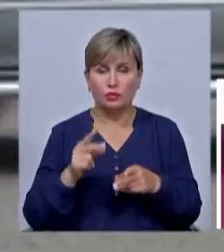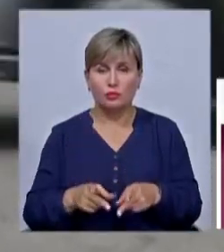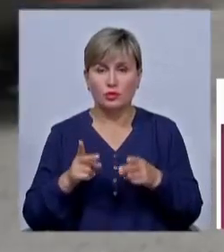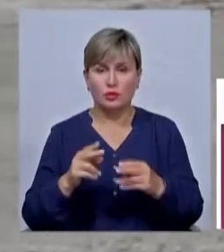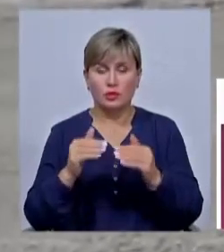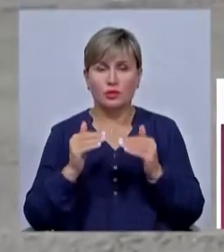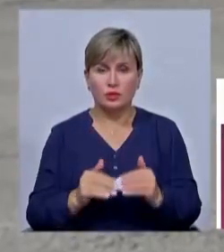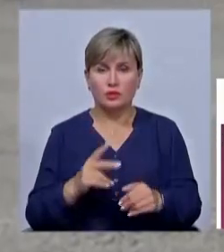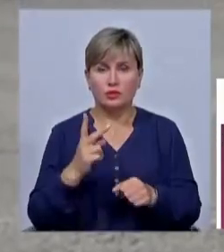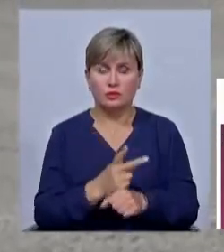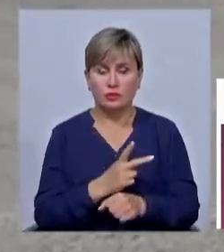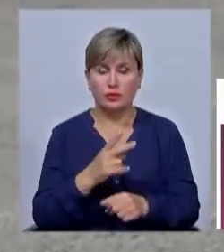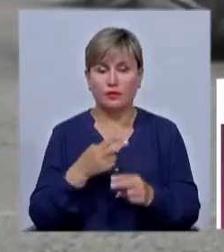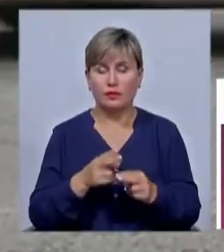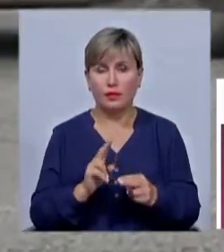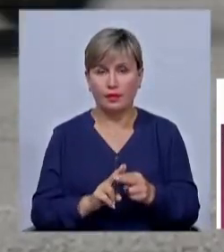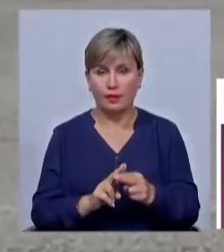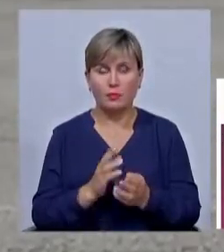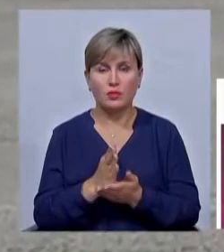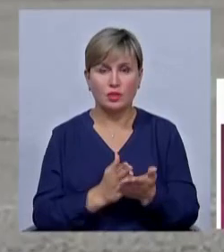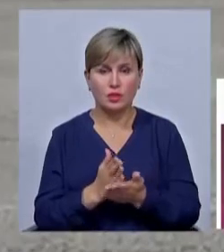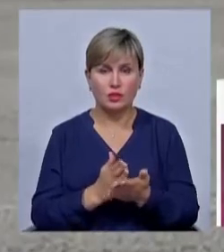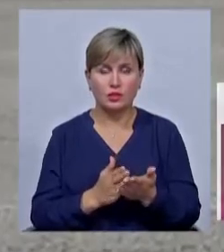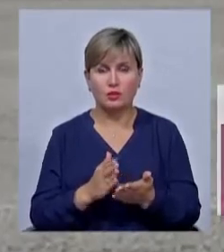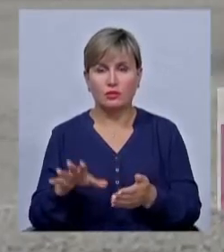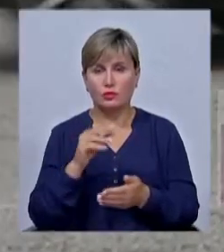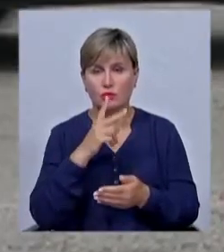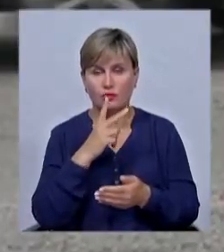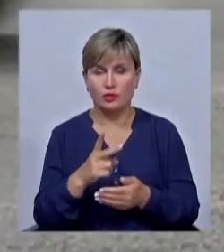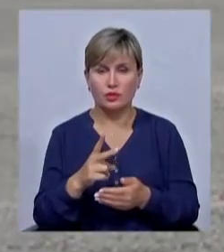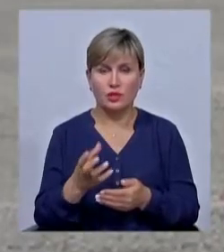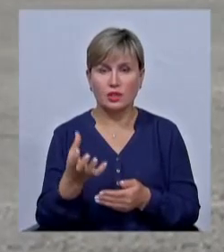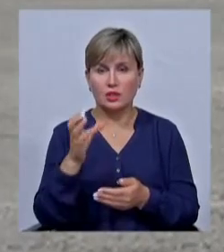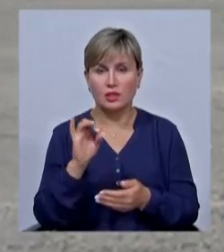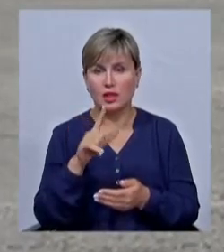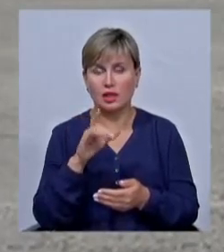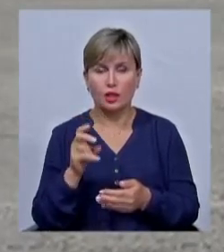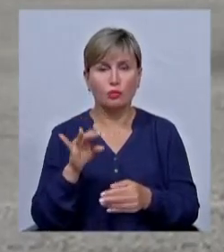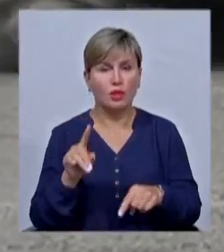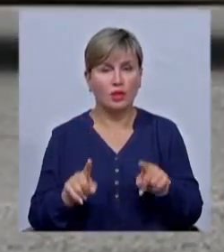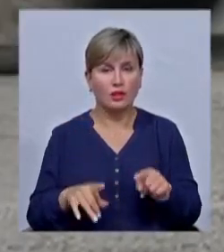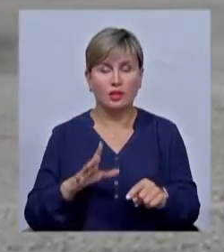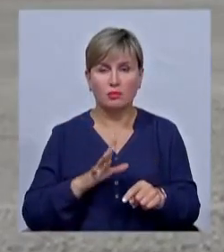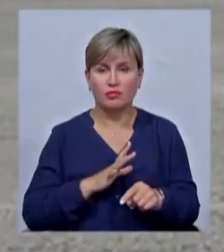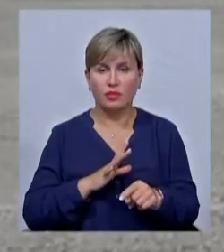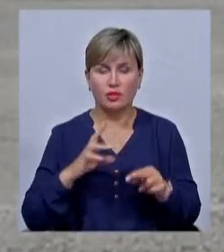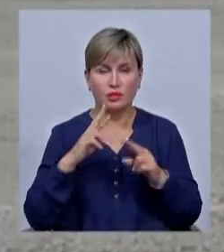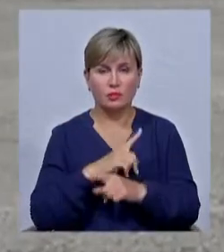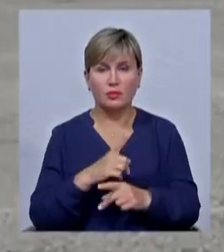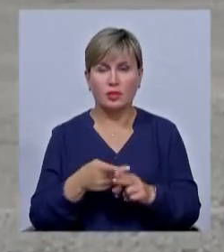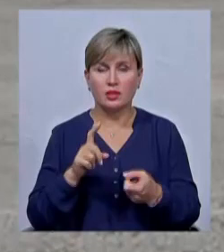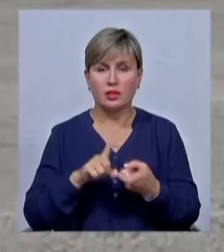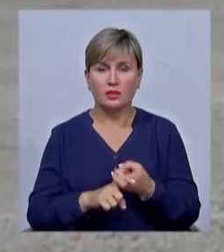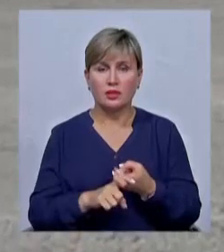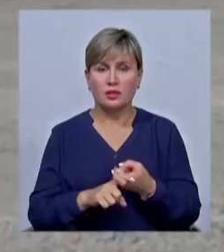почти вдвое в этом безусловно заслуга всевидящего ока правда время от времени случаются казусы в основном это касается